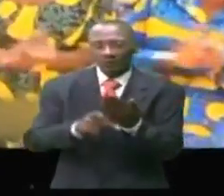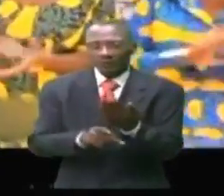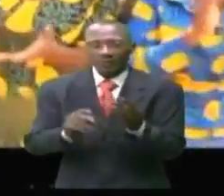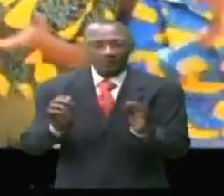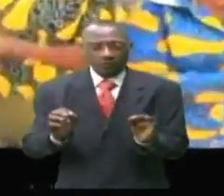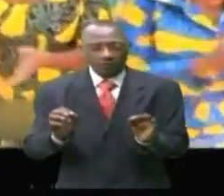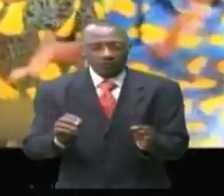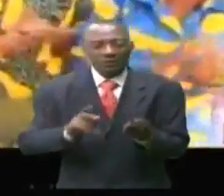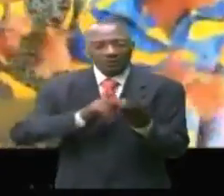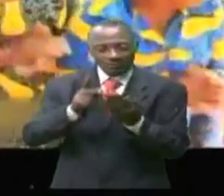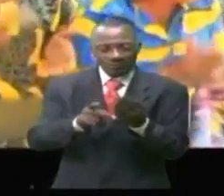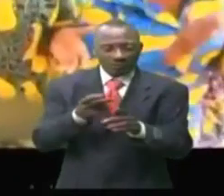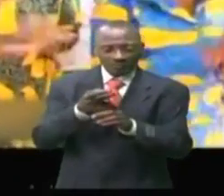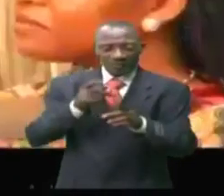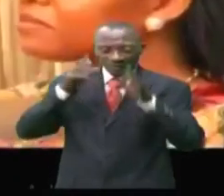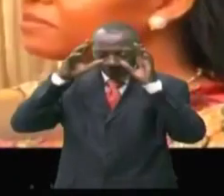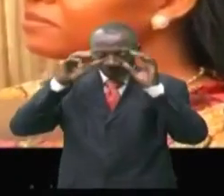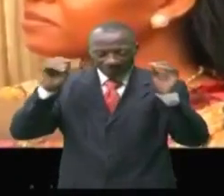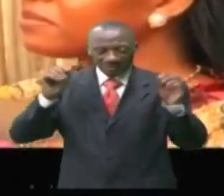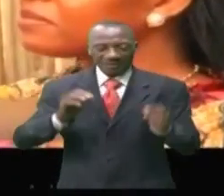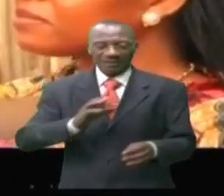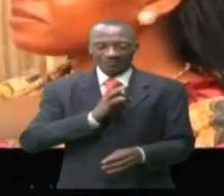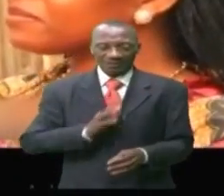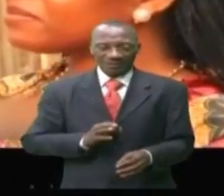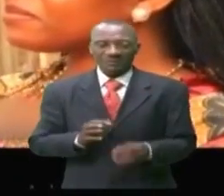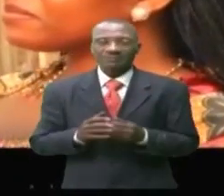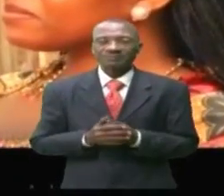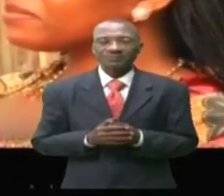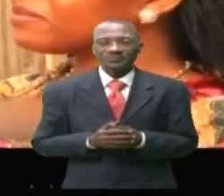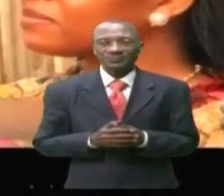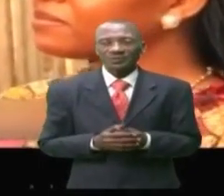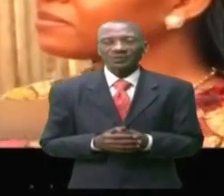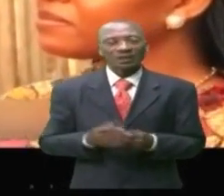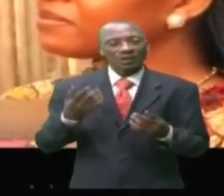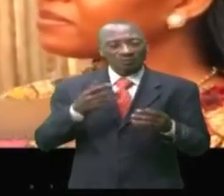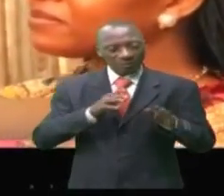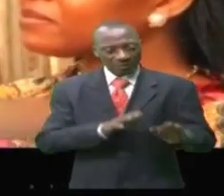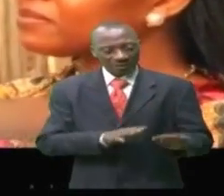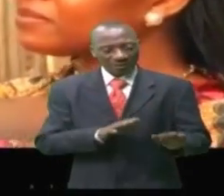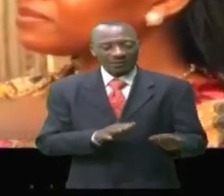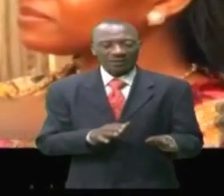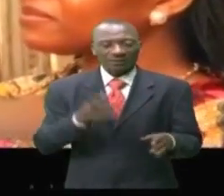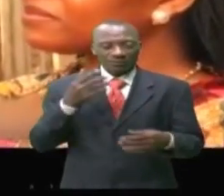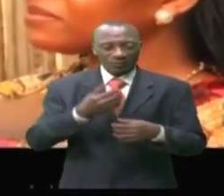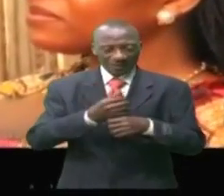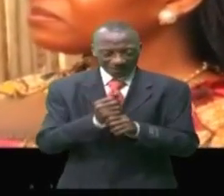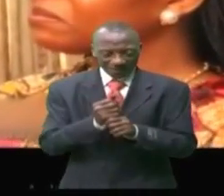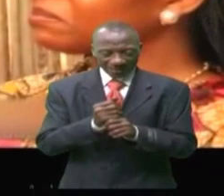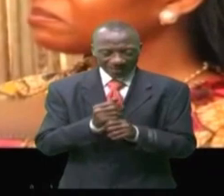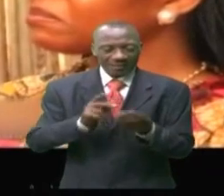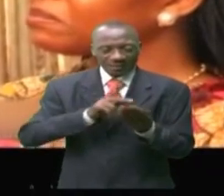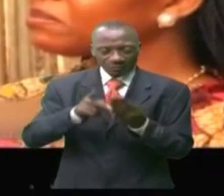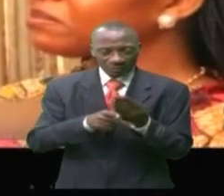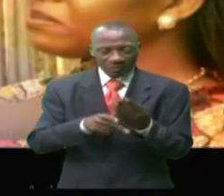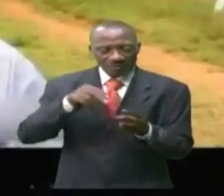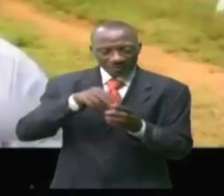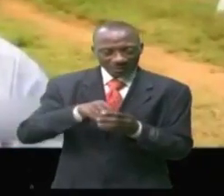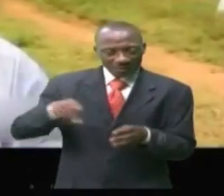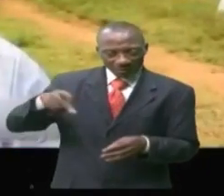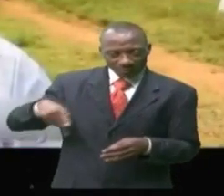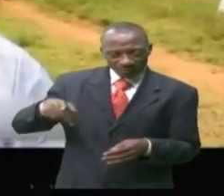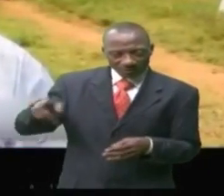initié par le chef de l'État Félix-Antoine Tshisekedi. Ainsi, en attendant la mise en œuvre de ces programmes dans la province du